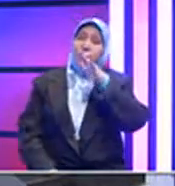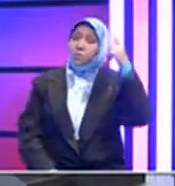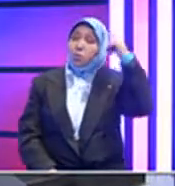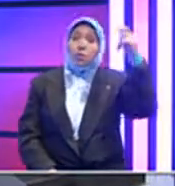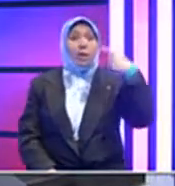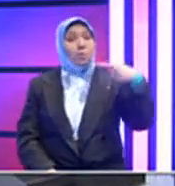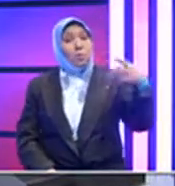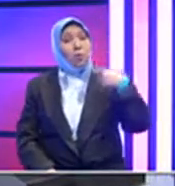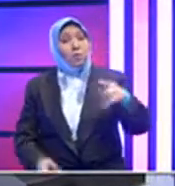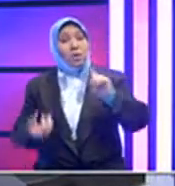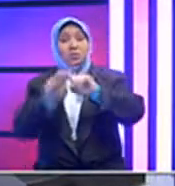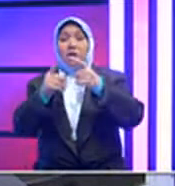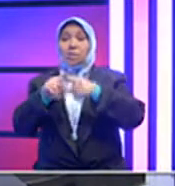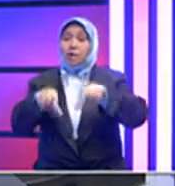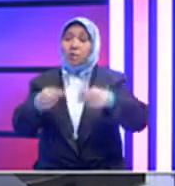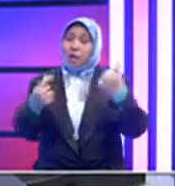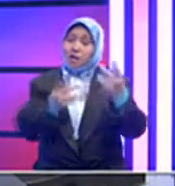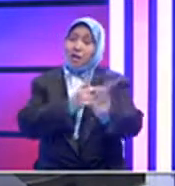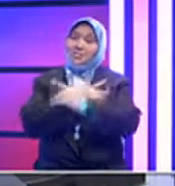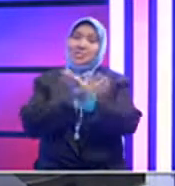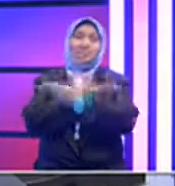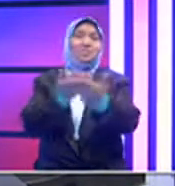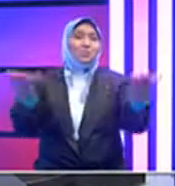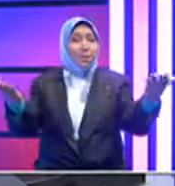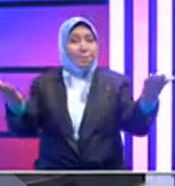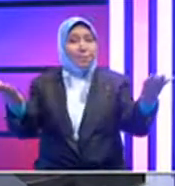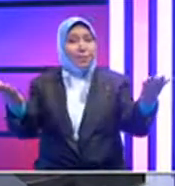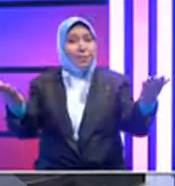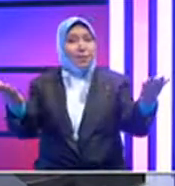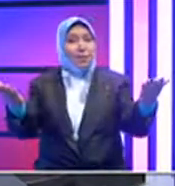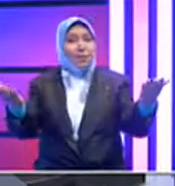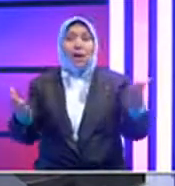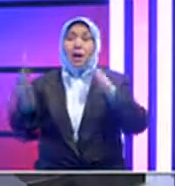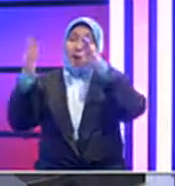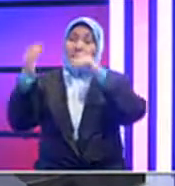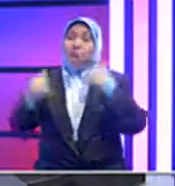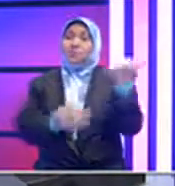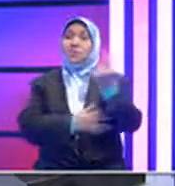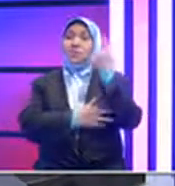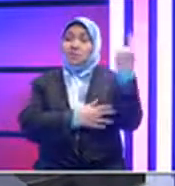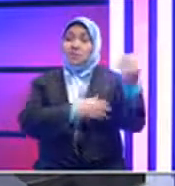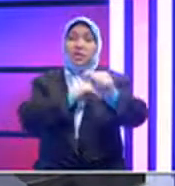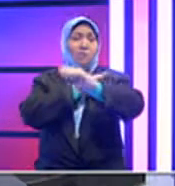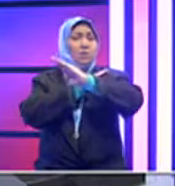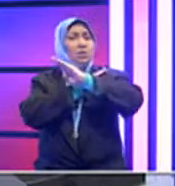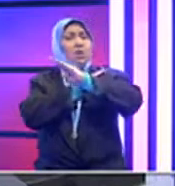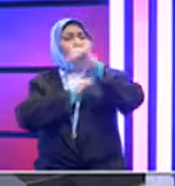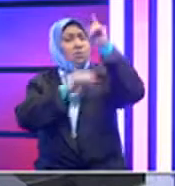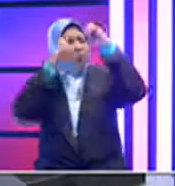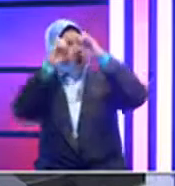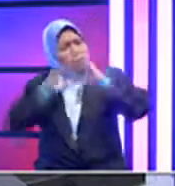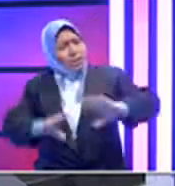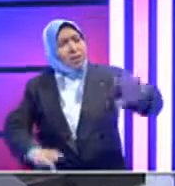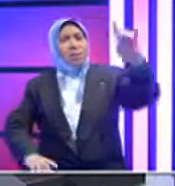pohon-pohon sabar ukuran yang dikasihi Allah subhanahuwata'ala sekalian Belumlah sedang tersedia Indung ialah Rahmat ialah